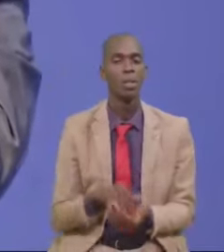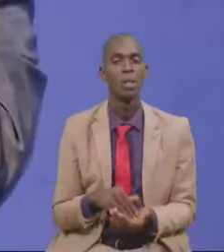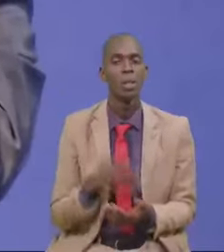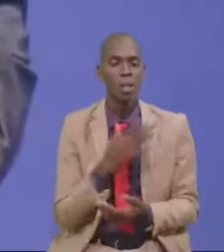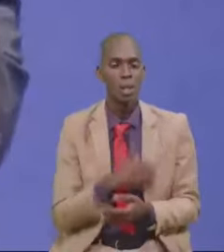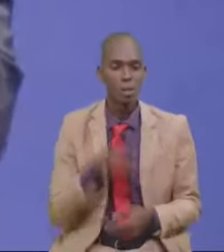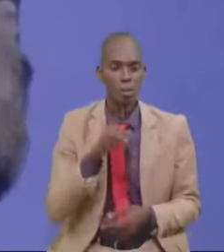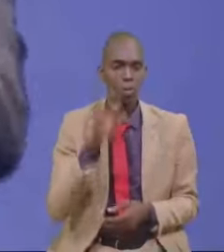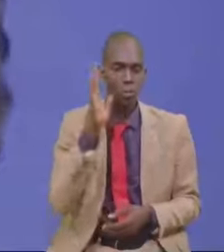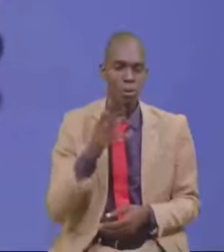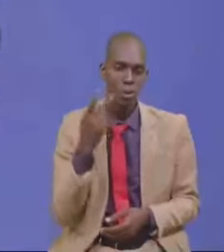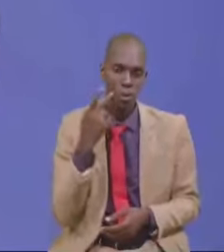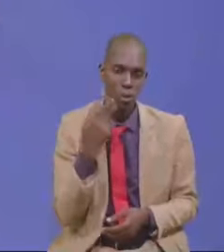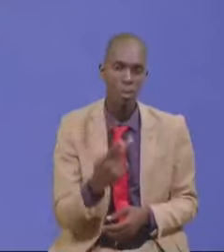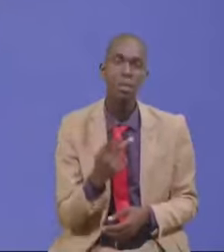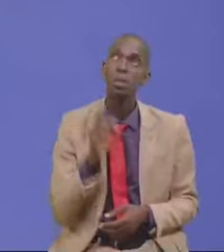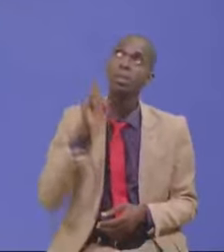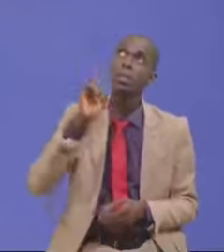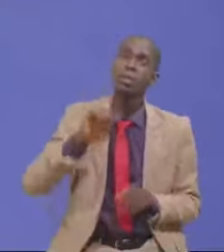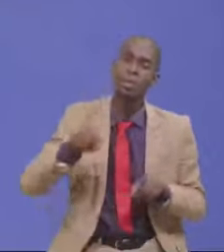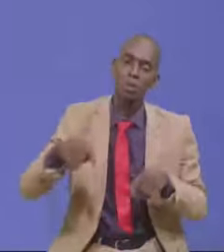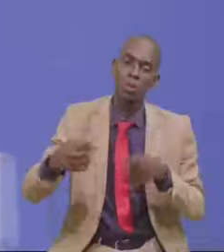Quand vous le voyez, il reviendra.